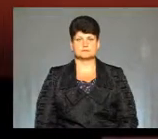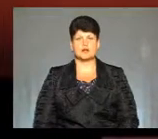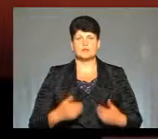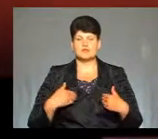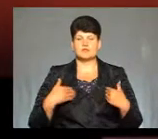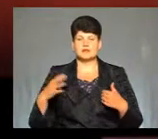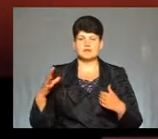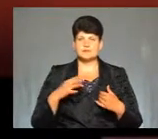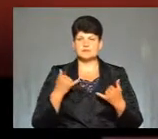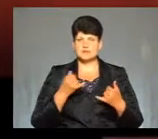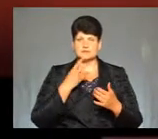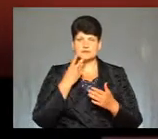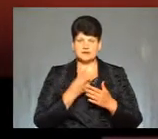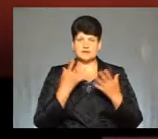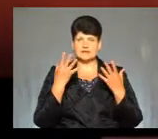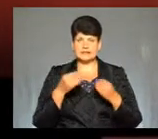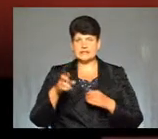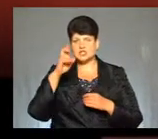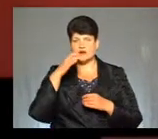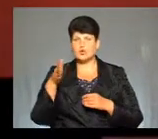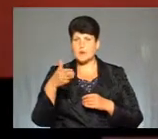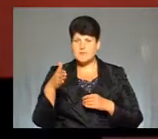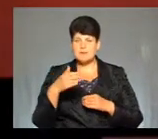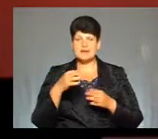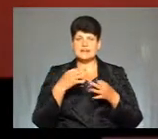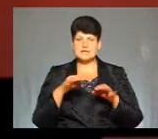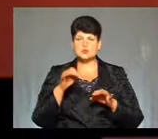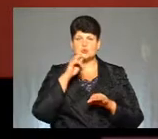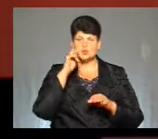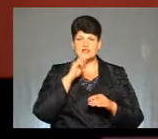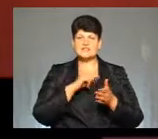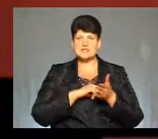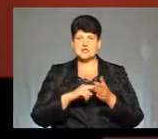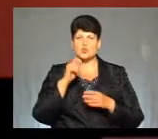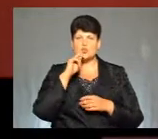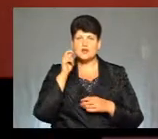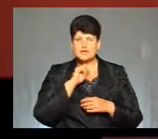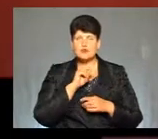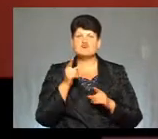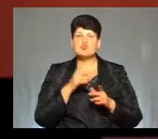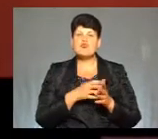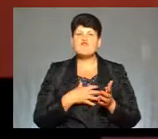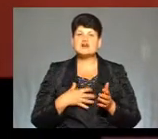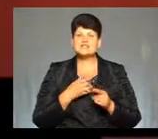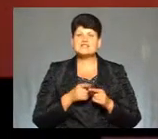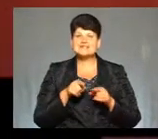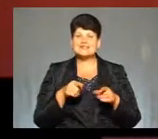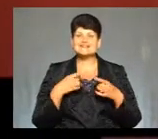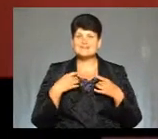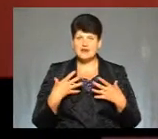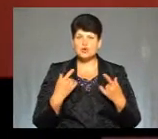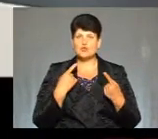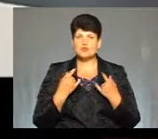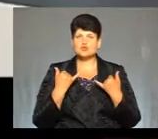Мої вітання усім, хто зараз з нами. Дні Державного прапора та Незалежності відзначає Україна. У чому важливість цих свят, говоритимемо